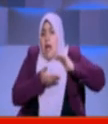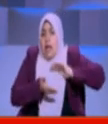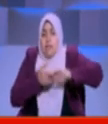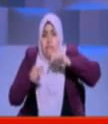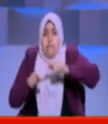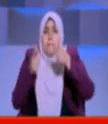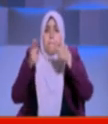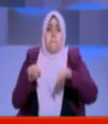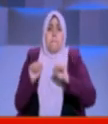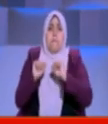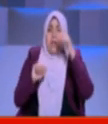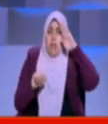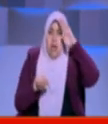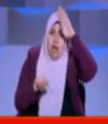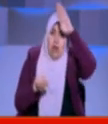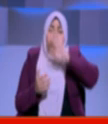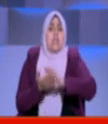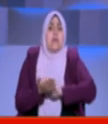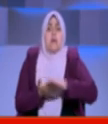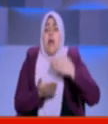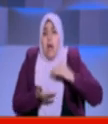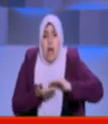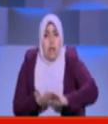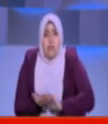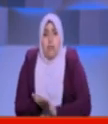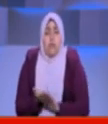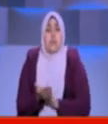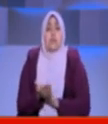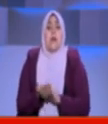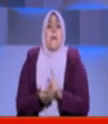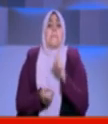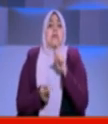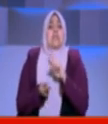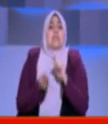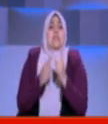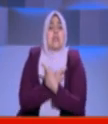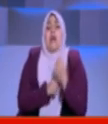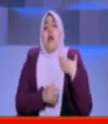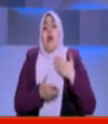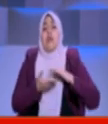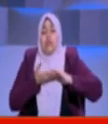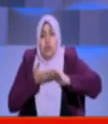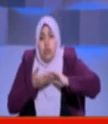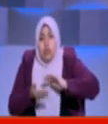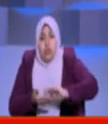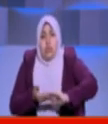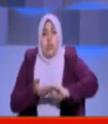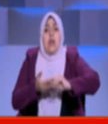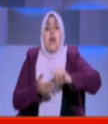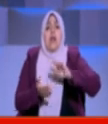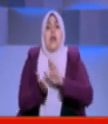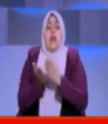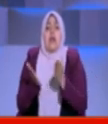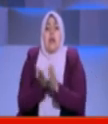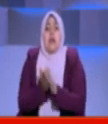وبالحصيلة النهائية هي ليست تقديم خدمات إلى العراق، ولكن تقديم خدمات إلى الأجندات